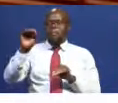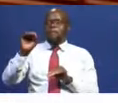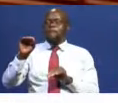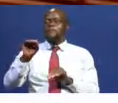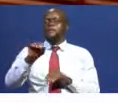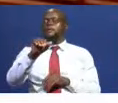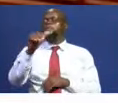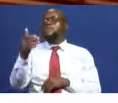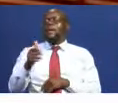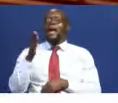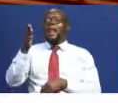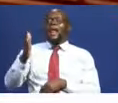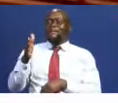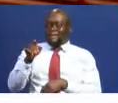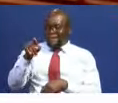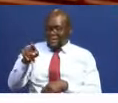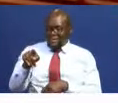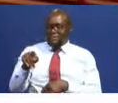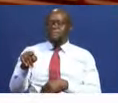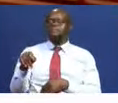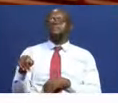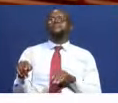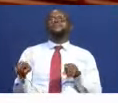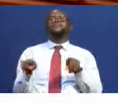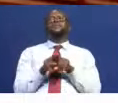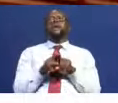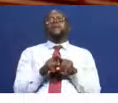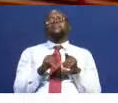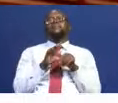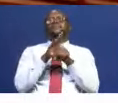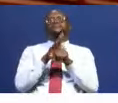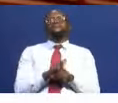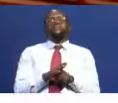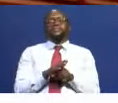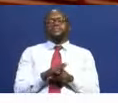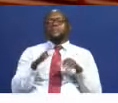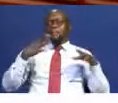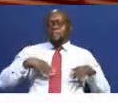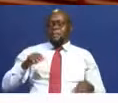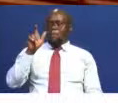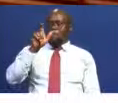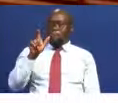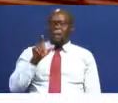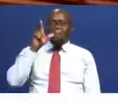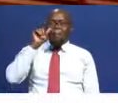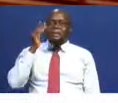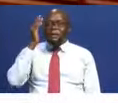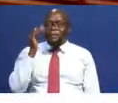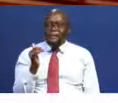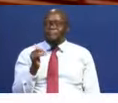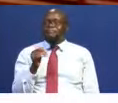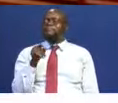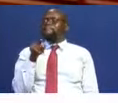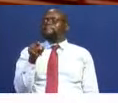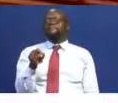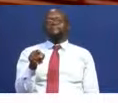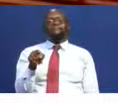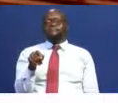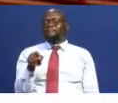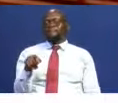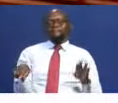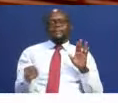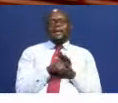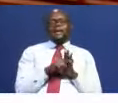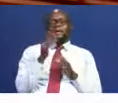njia moja ambayo pia ilileta unyonge na udhaifu mkubwa Mombasa, kuonekana kwamba ni kama maonevu,